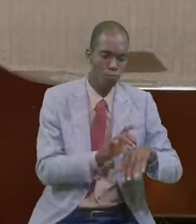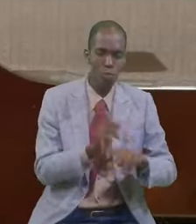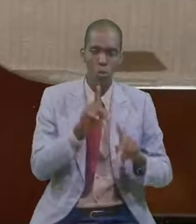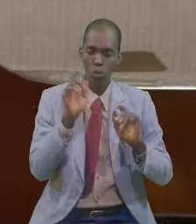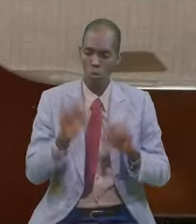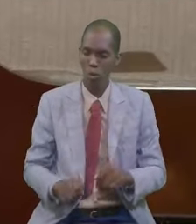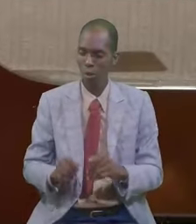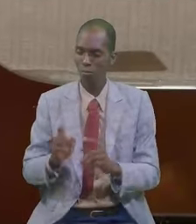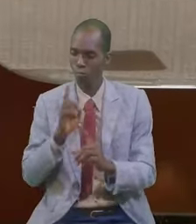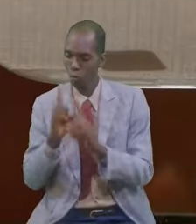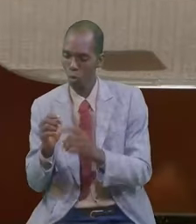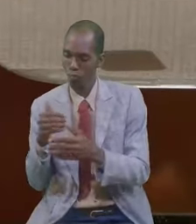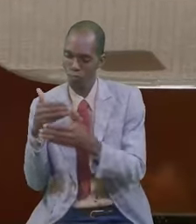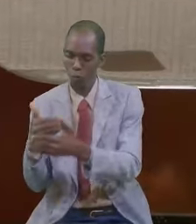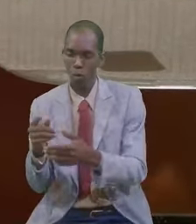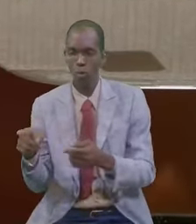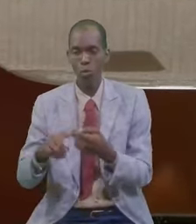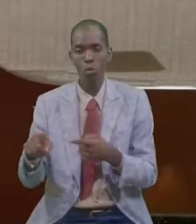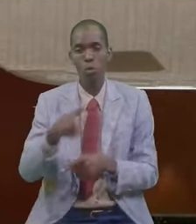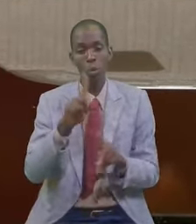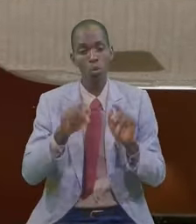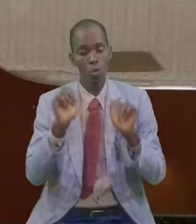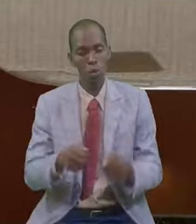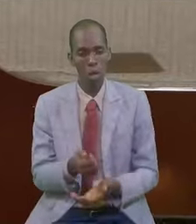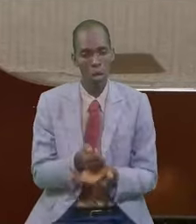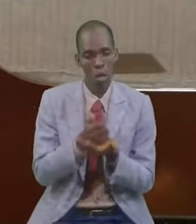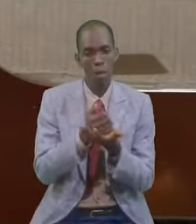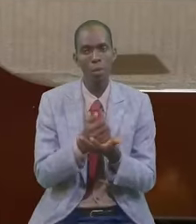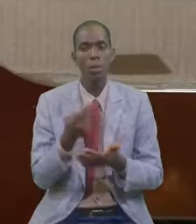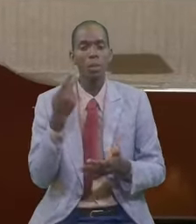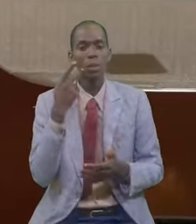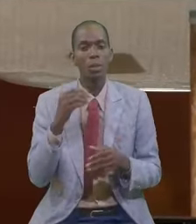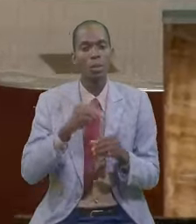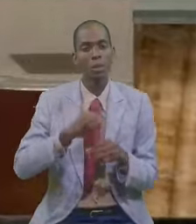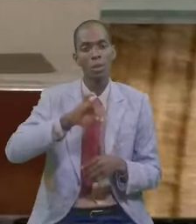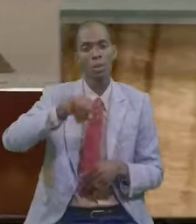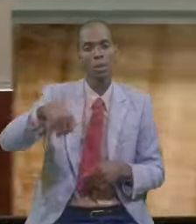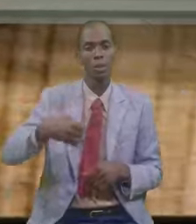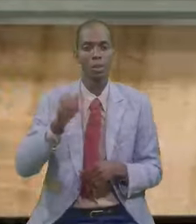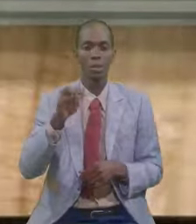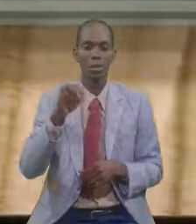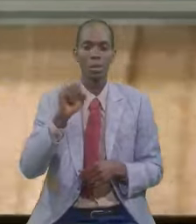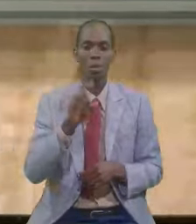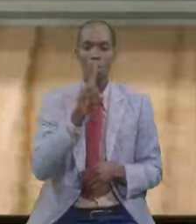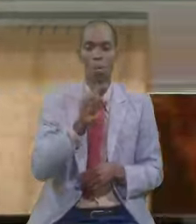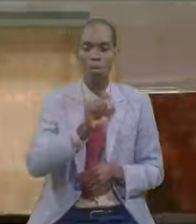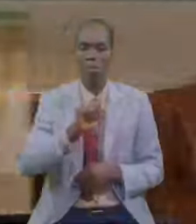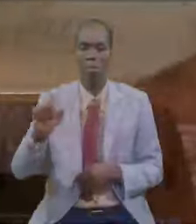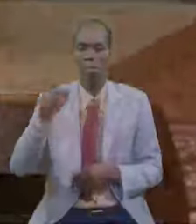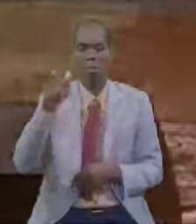les gens que vous pouvez toucher, que vous pouvez aider. La première partie de Jacques, chapitre